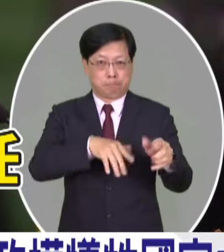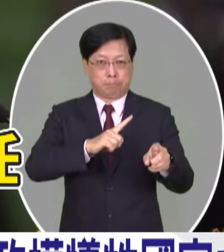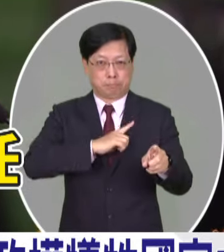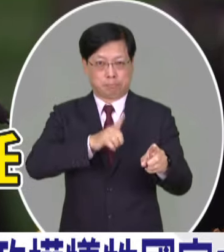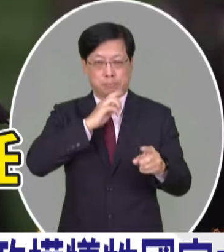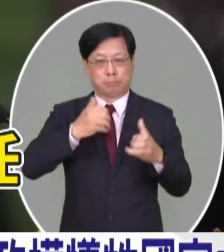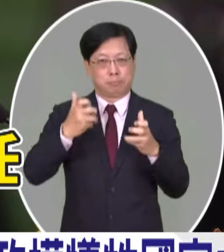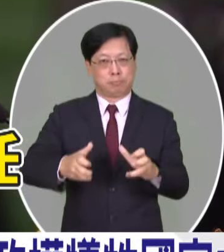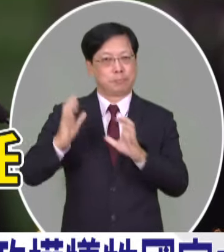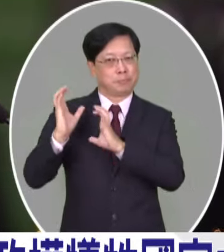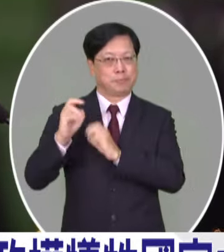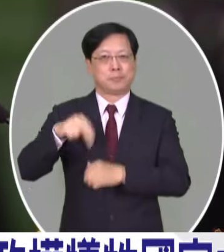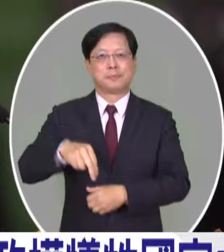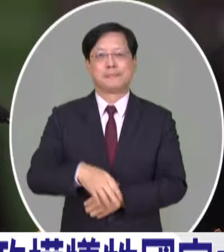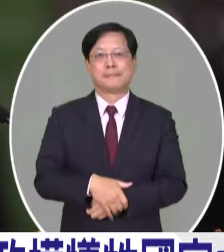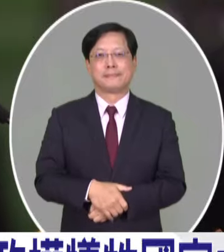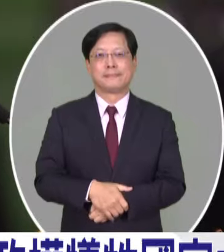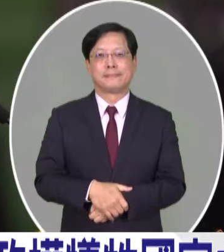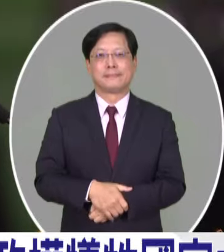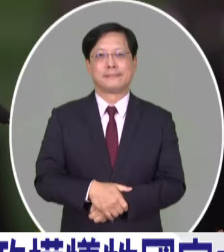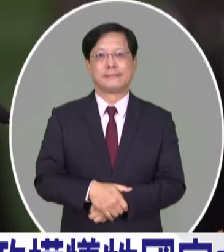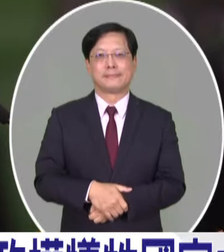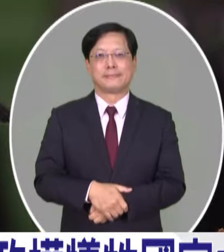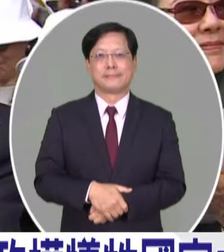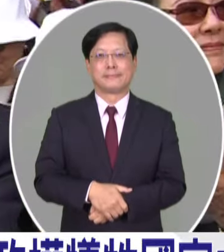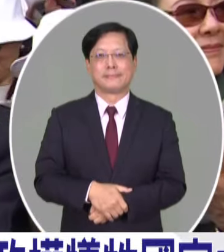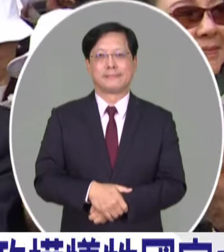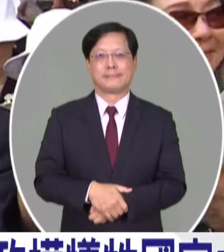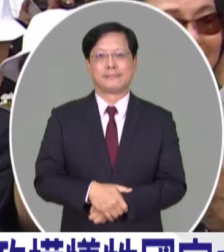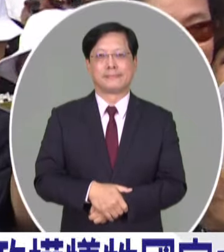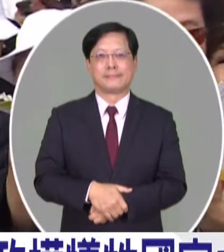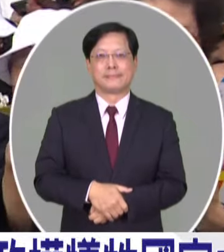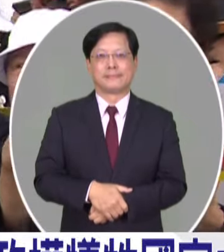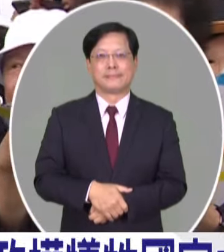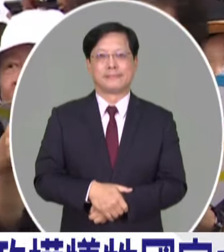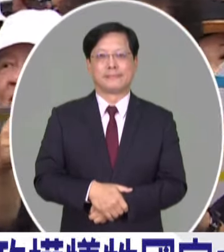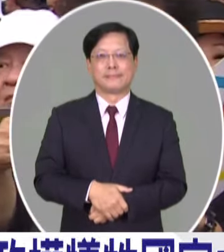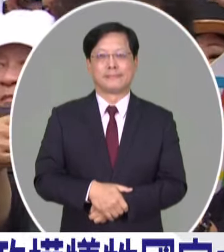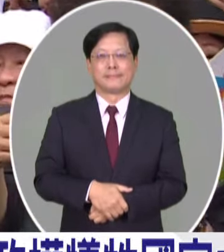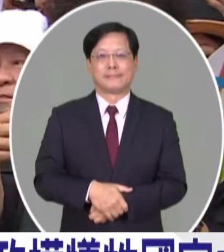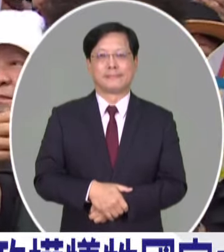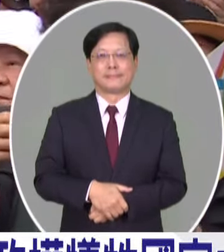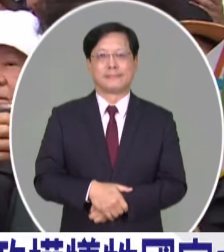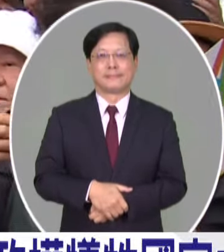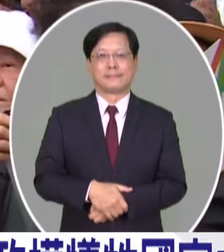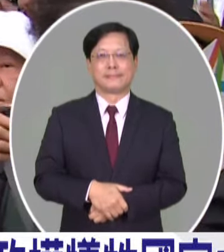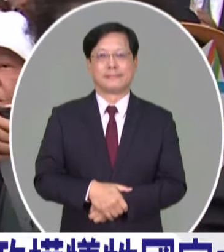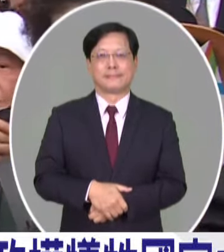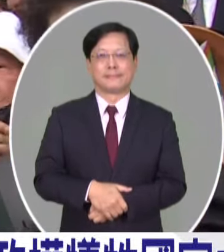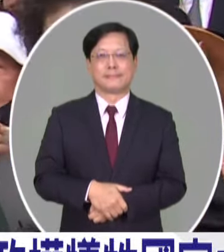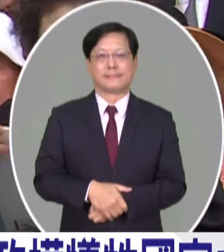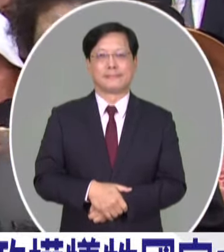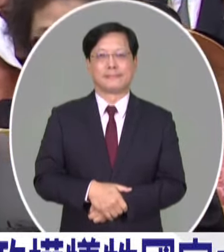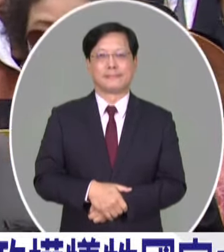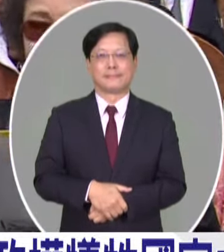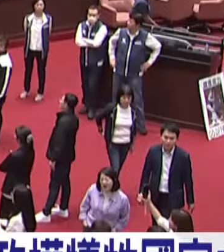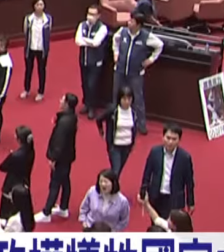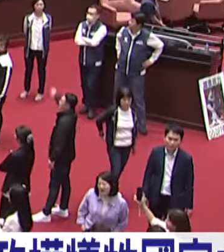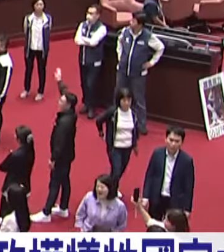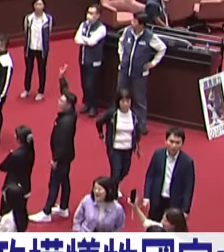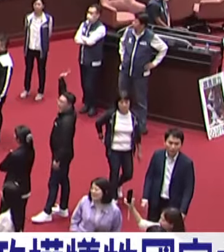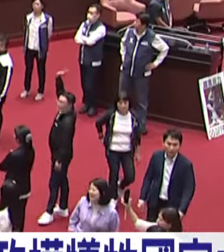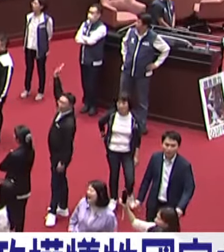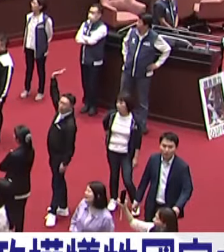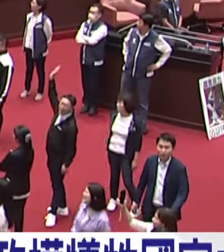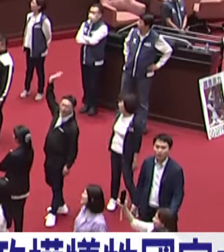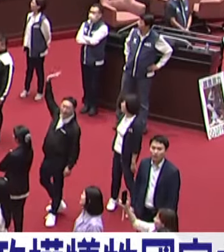的重责大任。 掌舵台湾五二零总统赖清德正式就任，自此讲稿在国家内政多有琢磨。毕竟